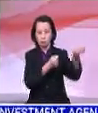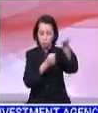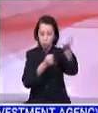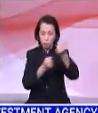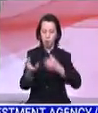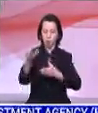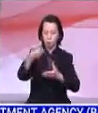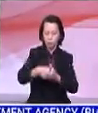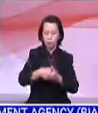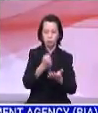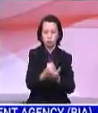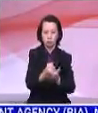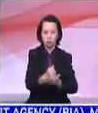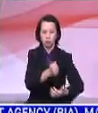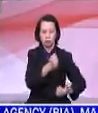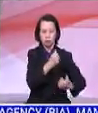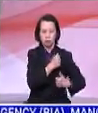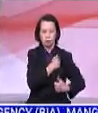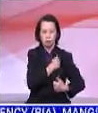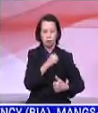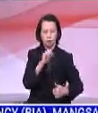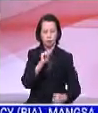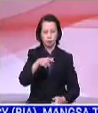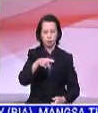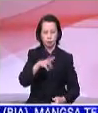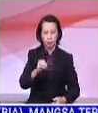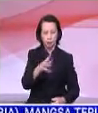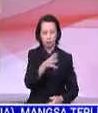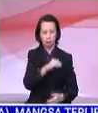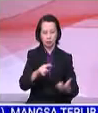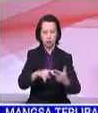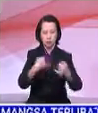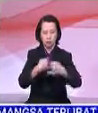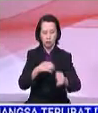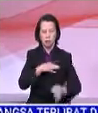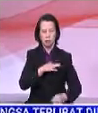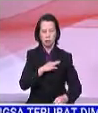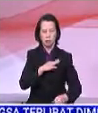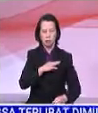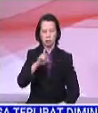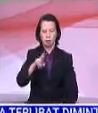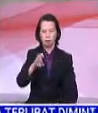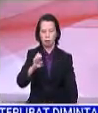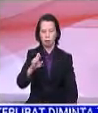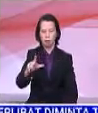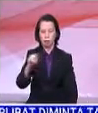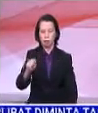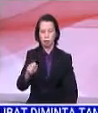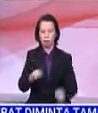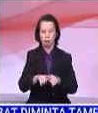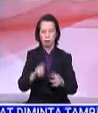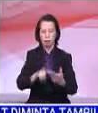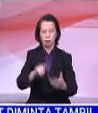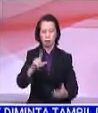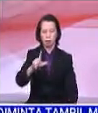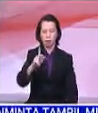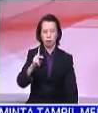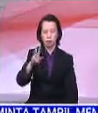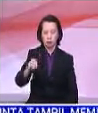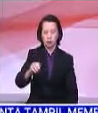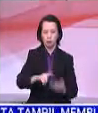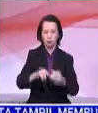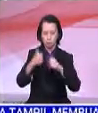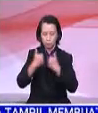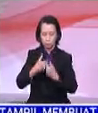Malaysia, Angkatan Pertahanan Awam Malaysia dan Jabatan Sukarelawan Malaysia Rela, Lembaga Kemajuan Ikan Malaysia,